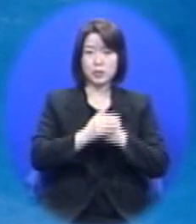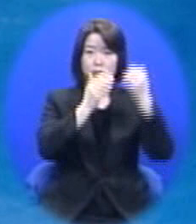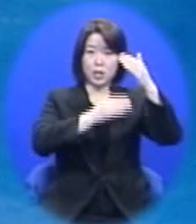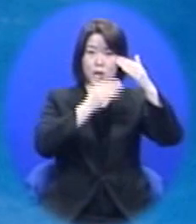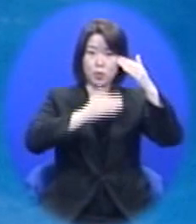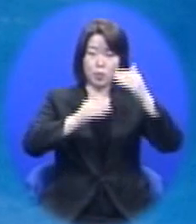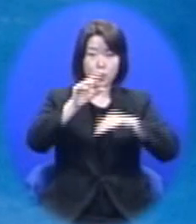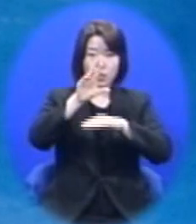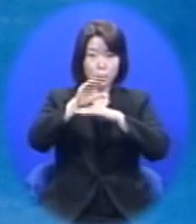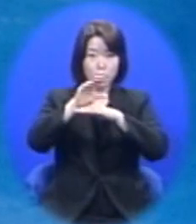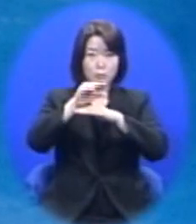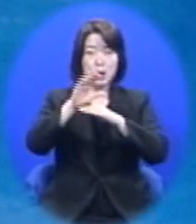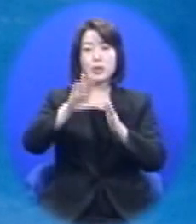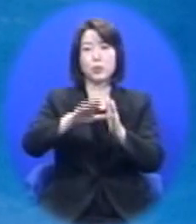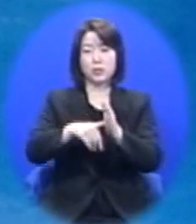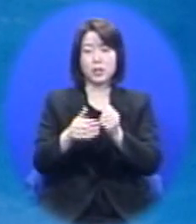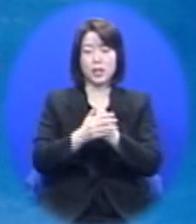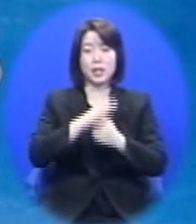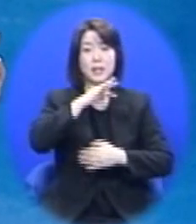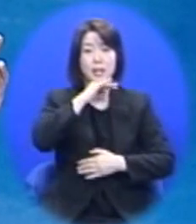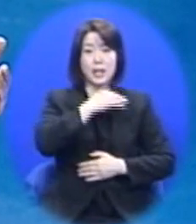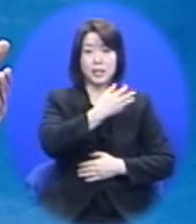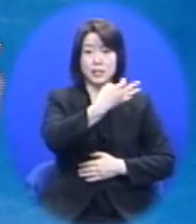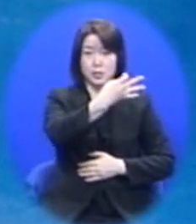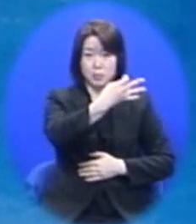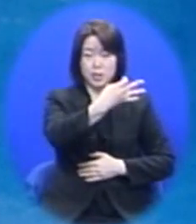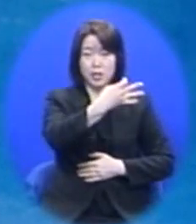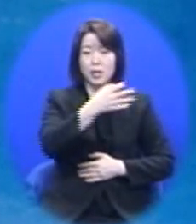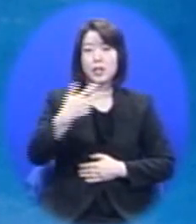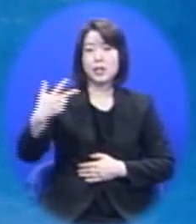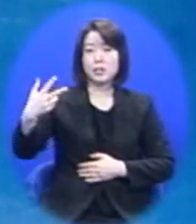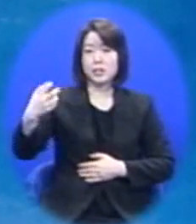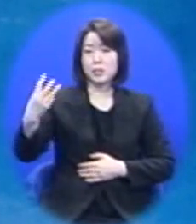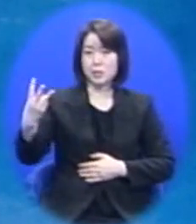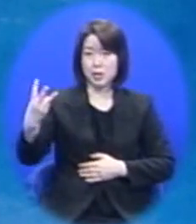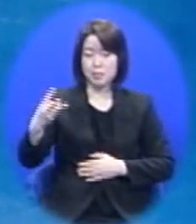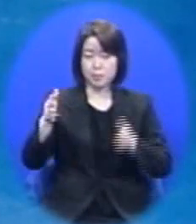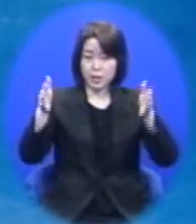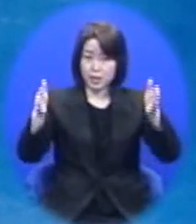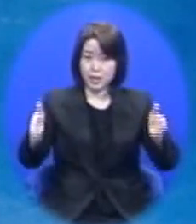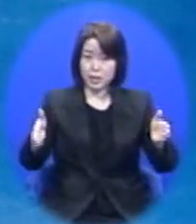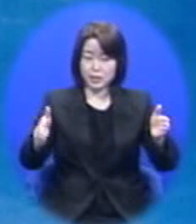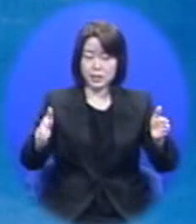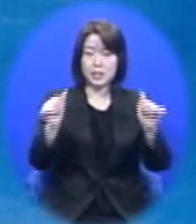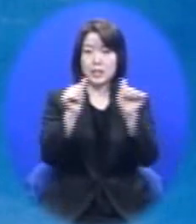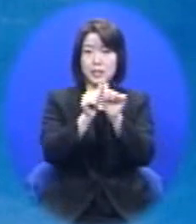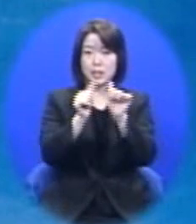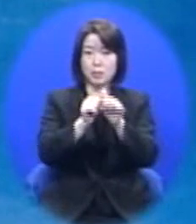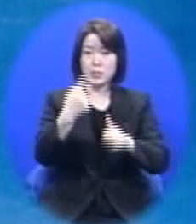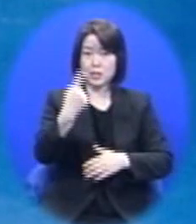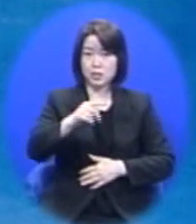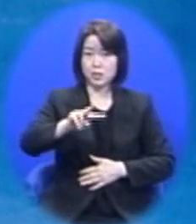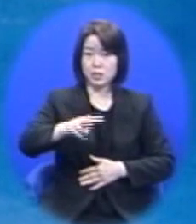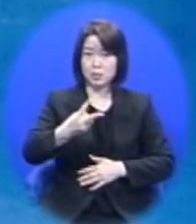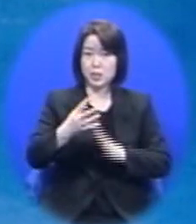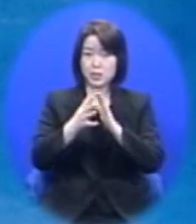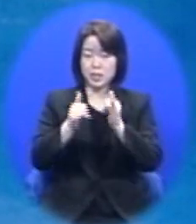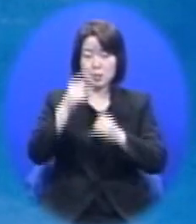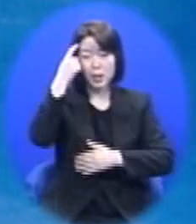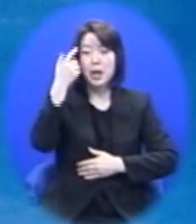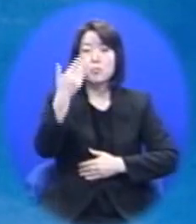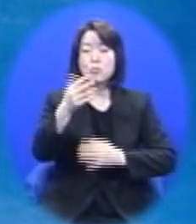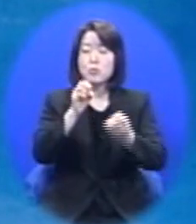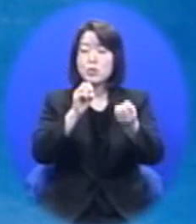공영방송에서 14세부터 73세까지 우리 한국의 성인 남녀 1200명을 설문조사해서